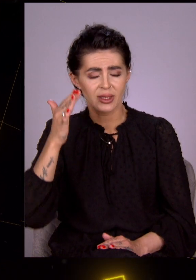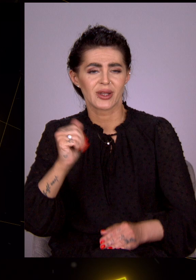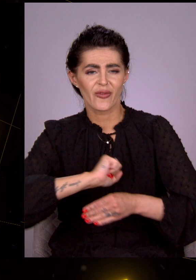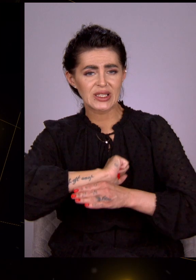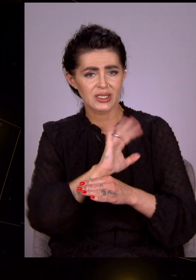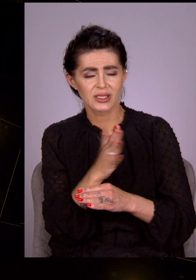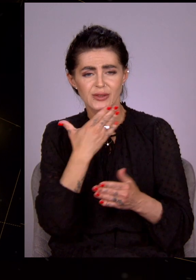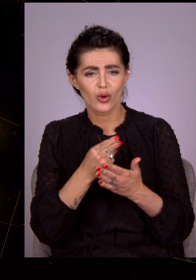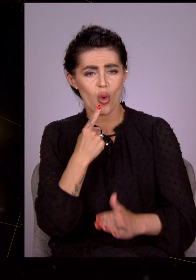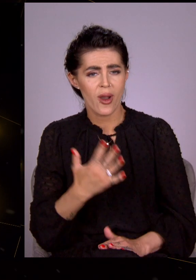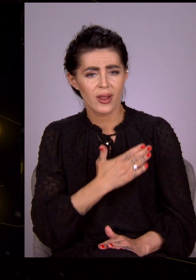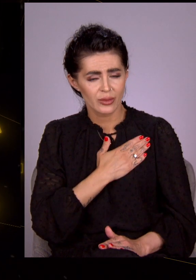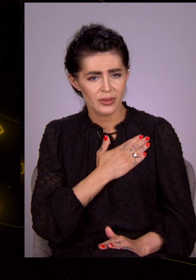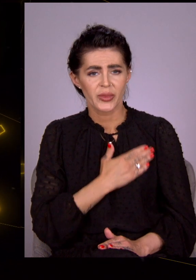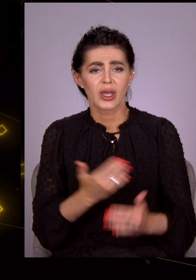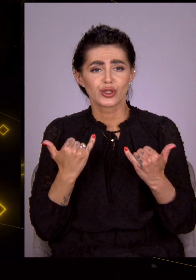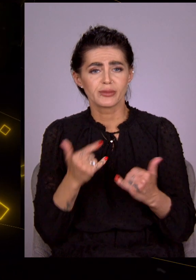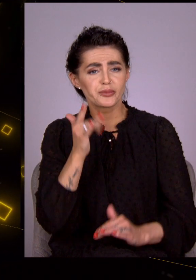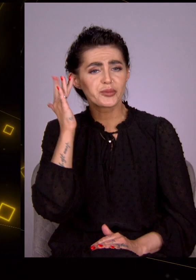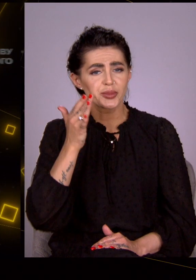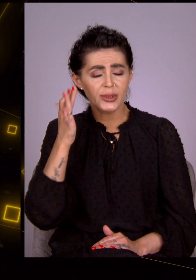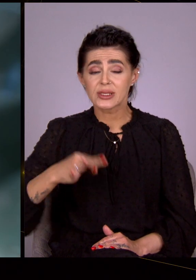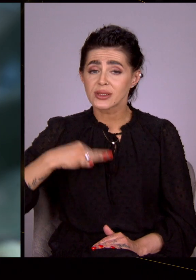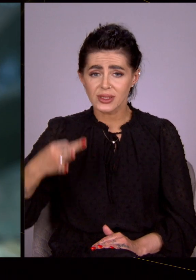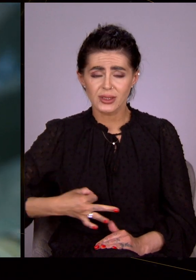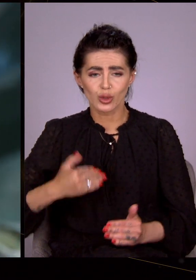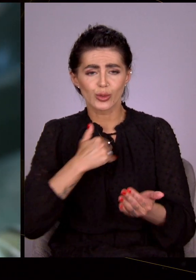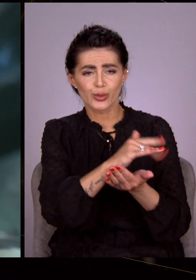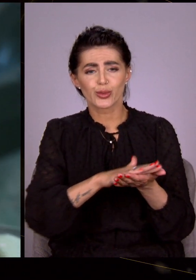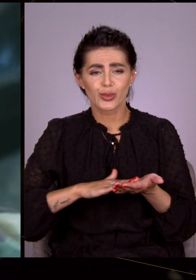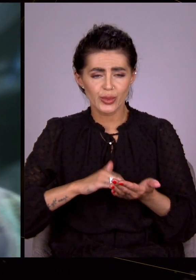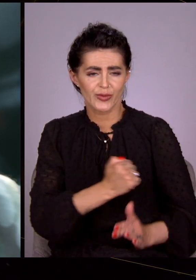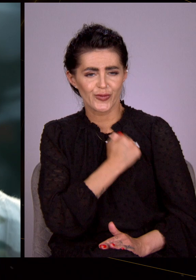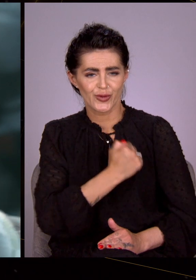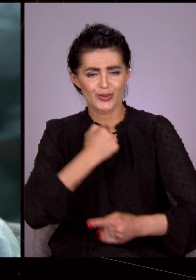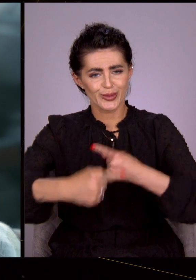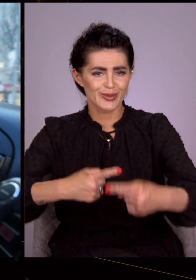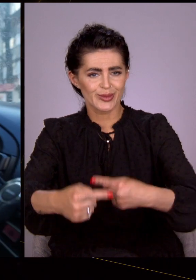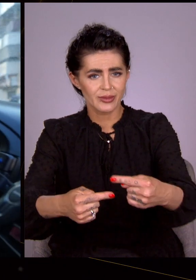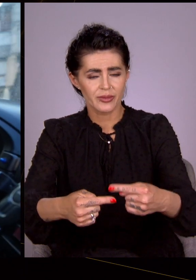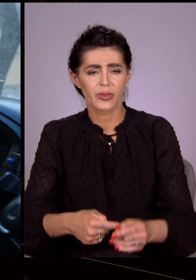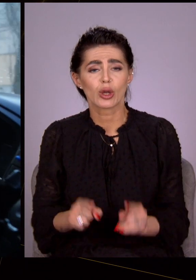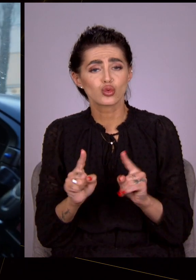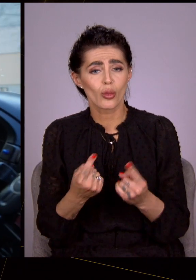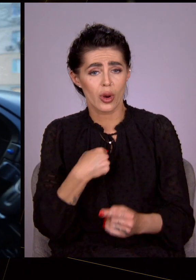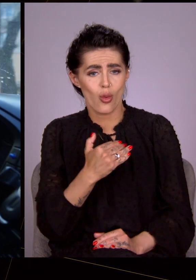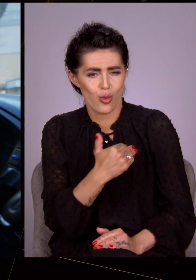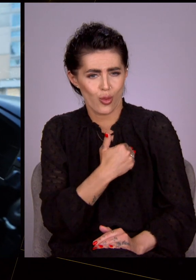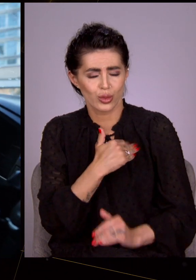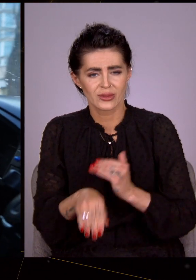коханою. Тепер Дмитро мріє про сина, який продовжить військову династію. Чому я захотів стати військовим? Тому що у